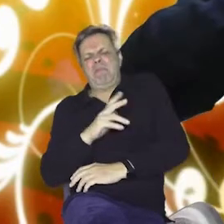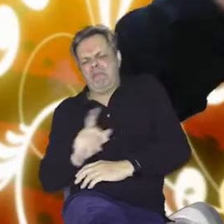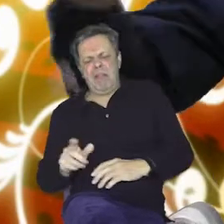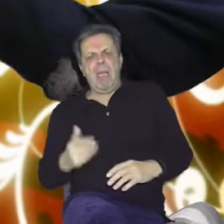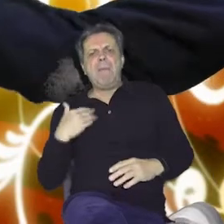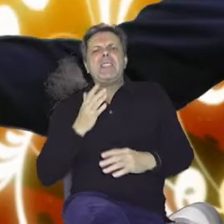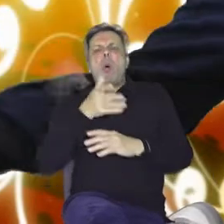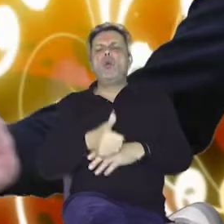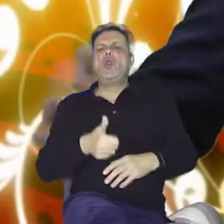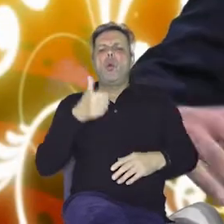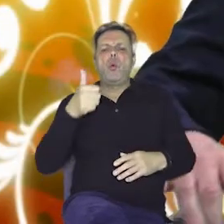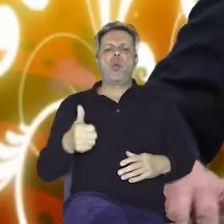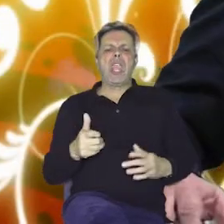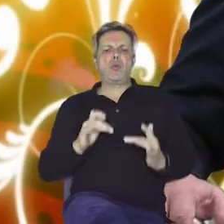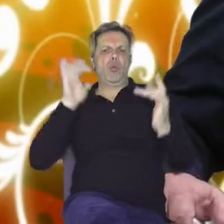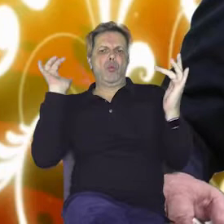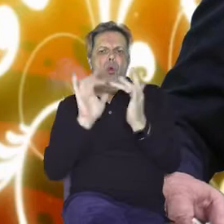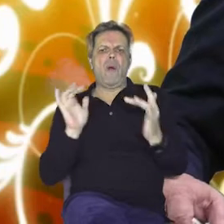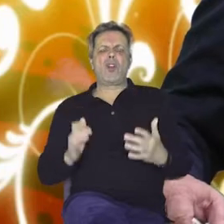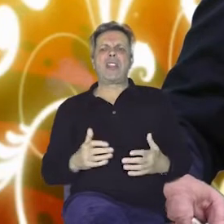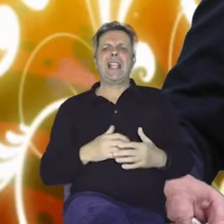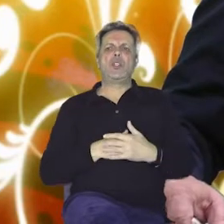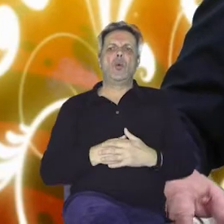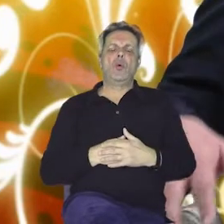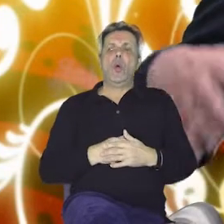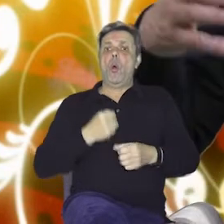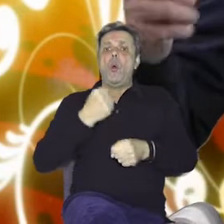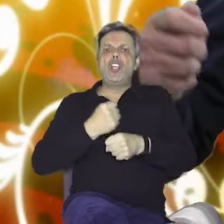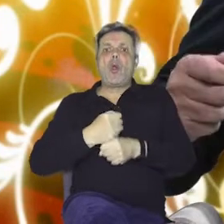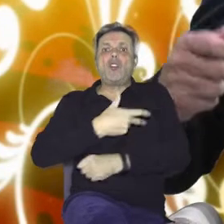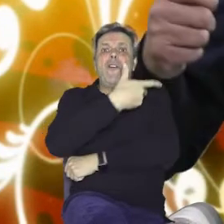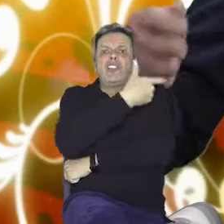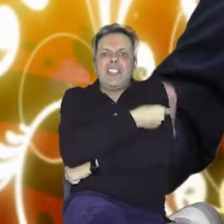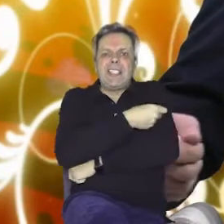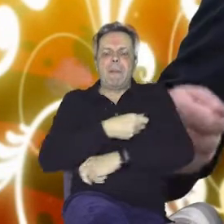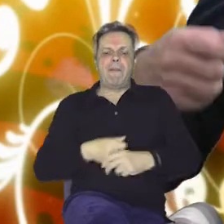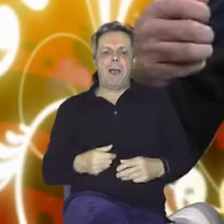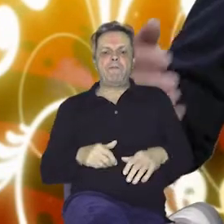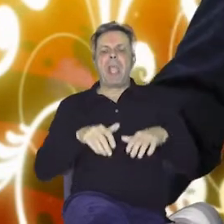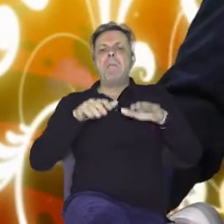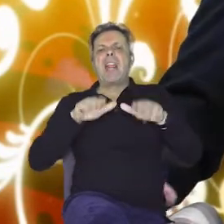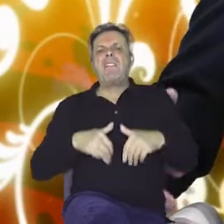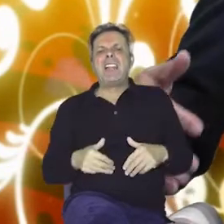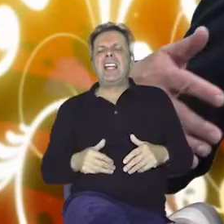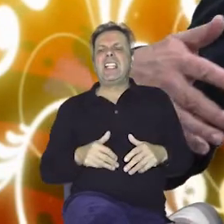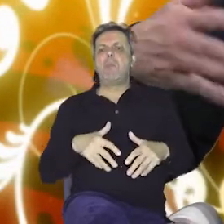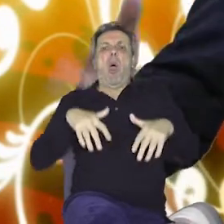u tu neku konfrontaciju učinkovitosti cijepiva, prihvatili smo tu neku